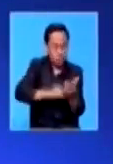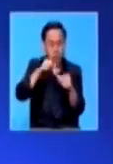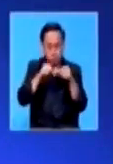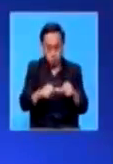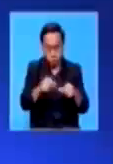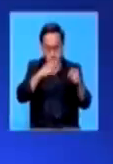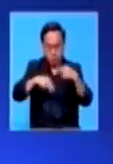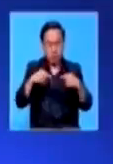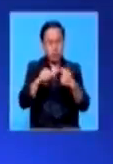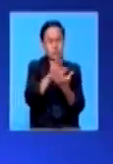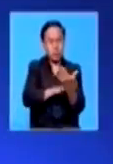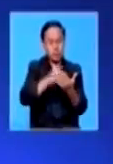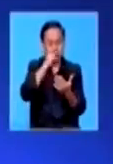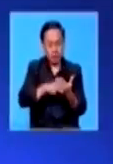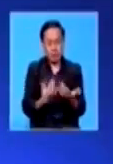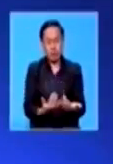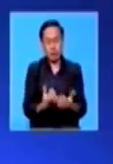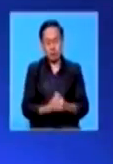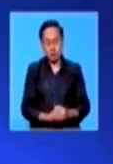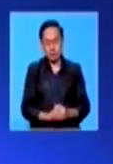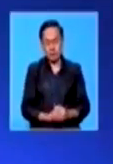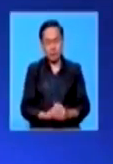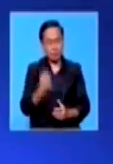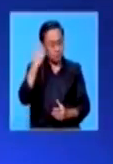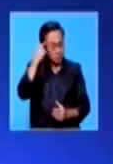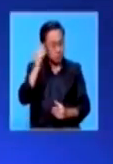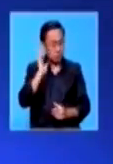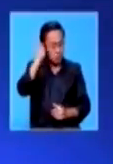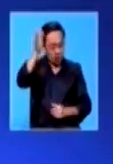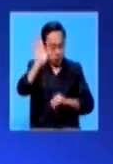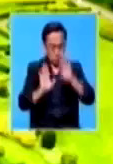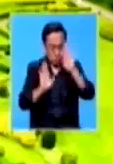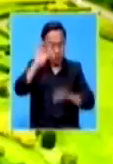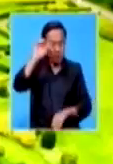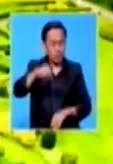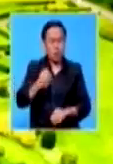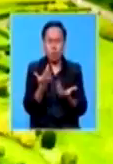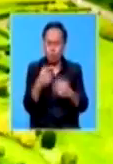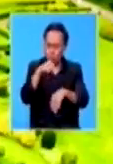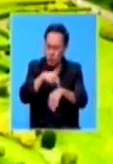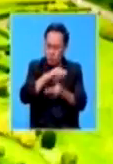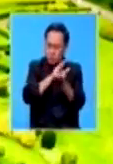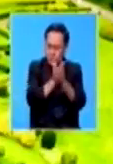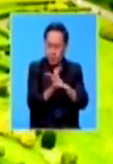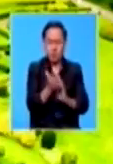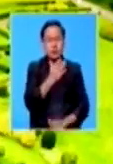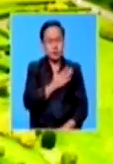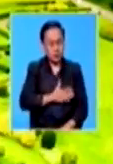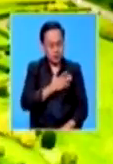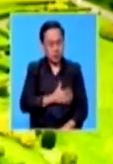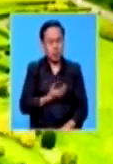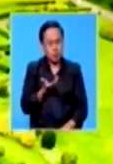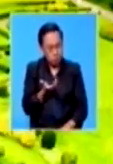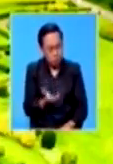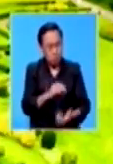างนอกแล้วมันจะไปยังไงล่ะวันหน้านะครับเราต้องเป็นประชาธิปไตยไม่ใช่หรือนะวันนี้ก็ขอเวลาเปลี่ยนผ่านให้หน่อยยังไม่ได้เลยขอมือนะ